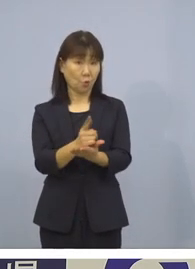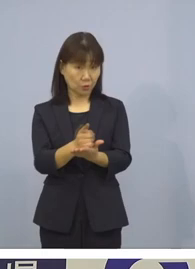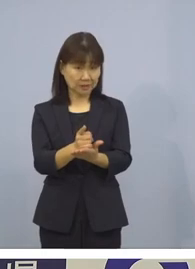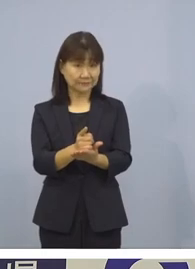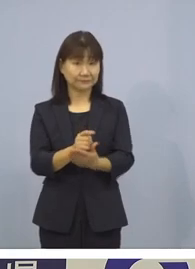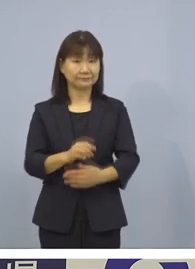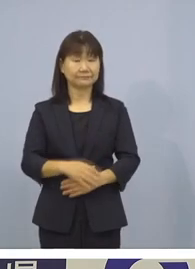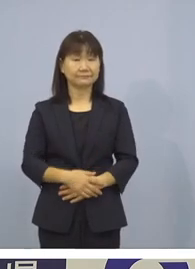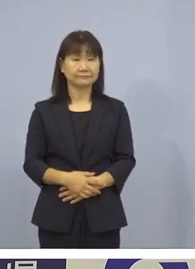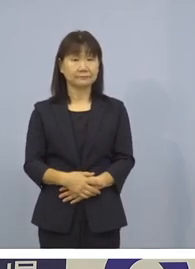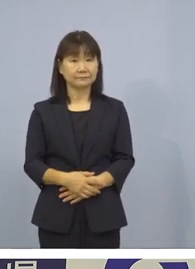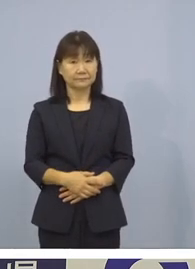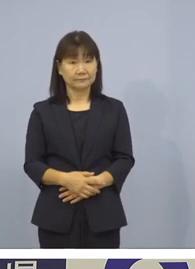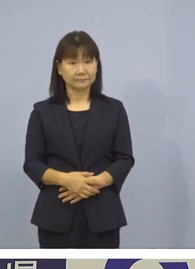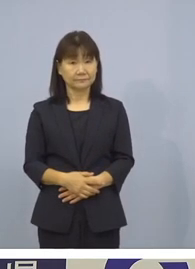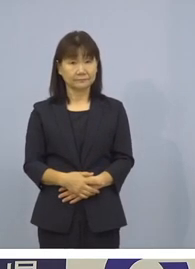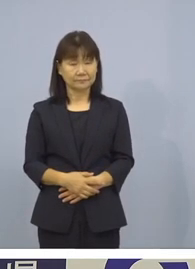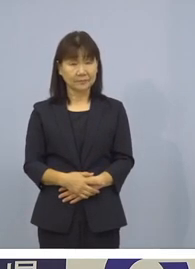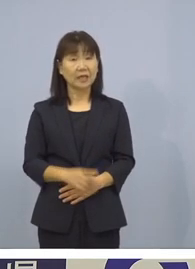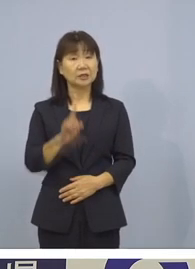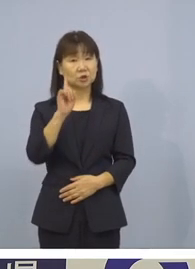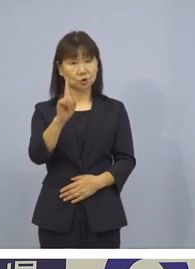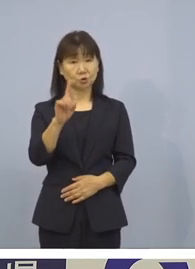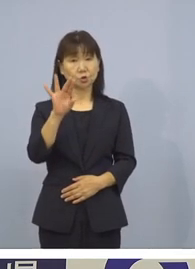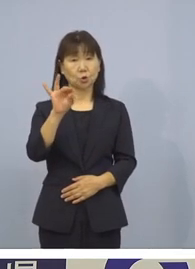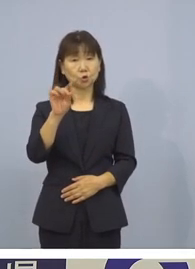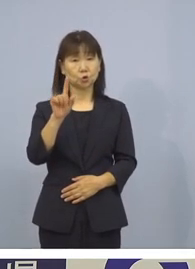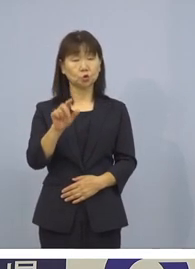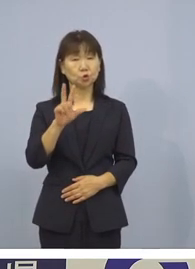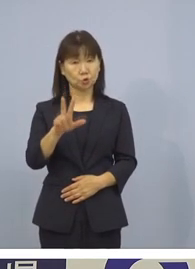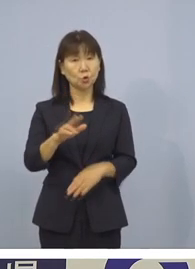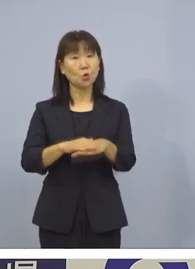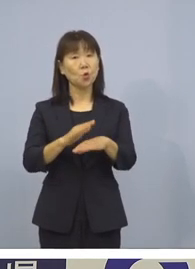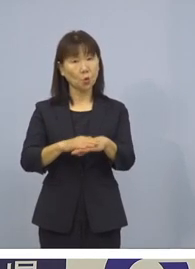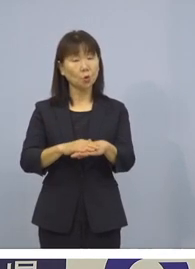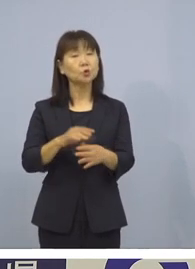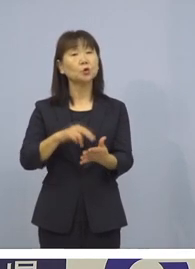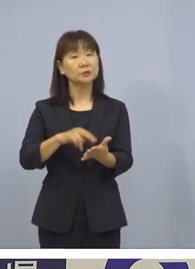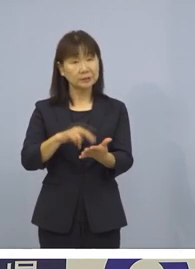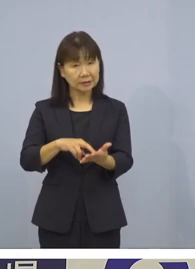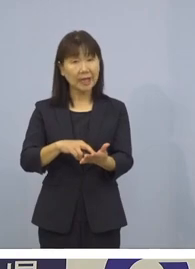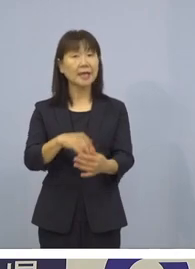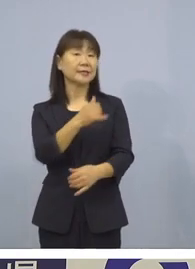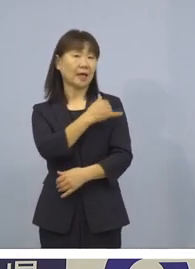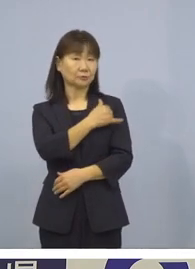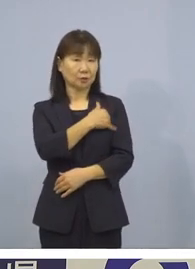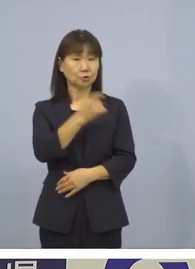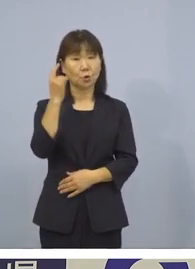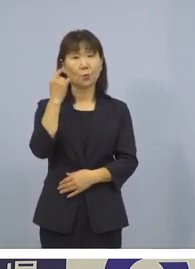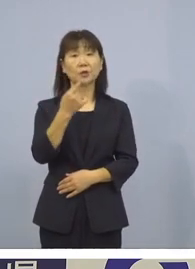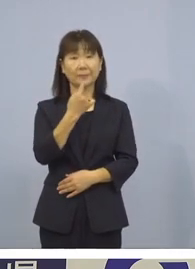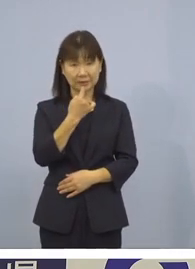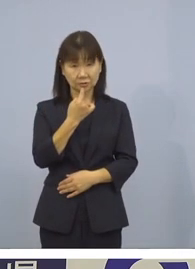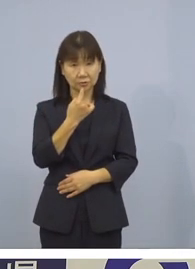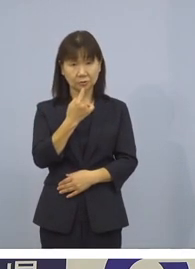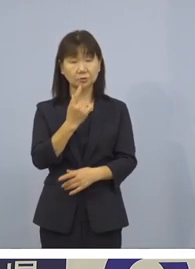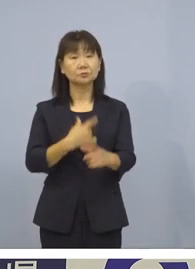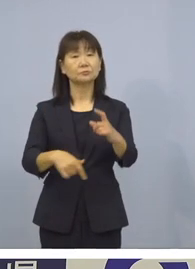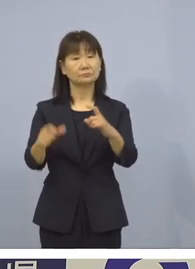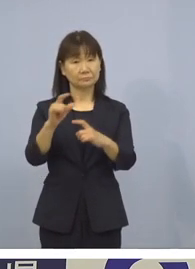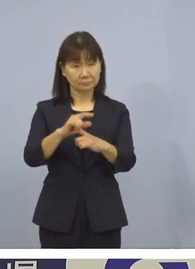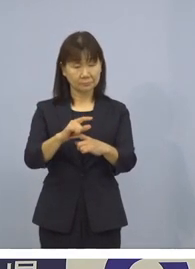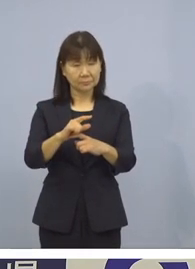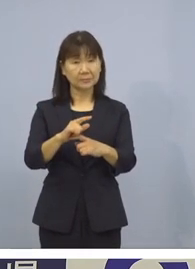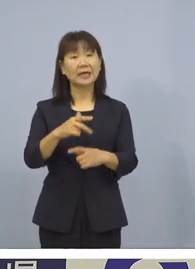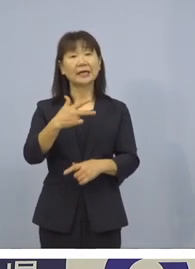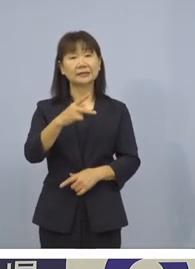あ、ツールとして役立つと、まあ、こう思ってます。まあ、加えてシビルプライド、シビックプ